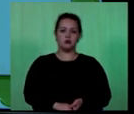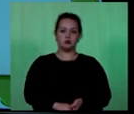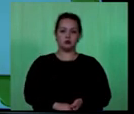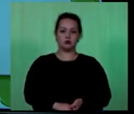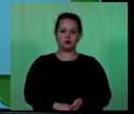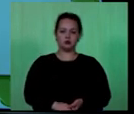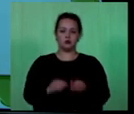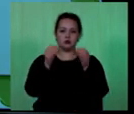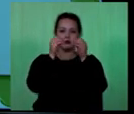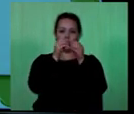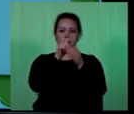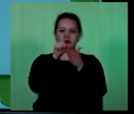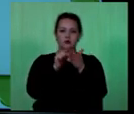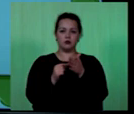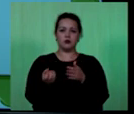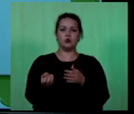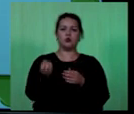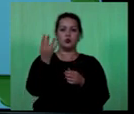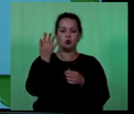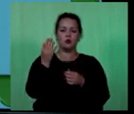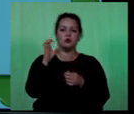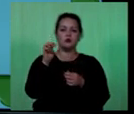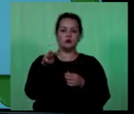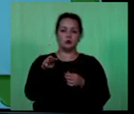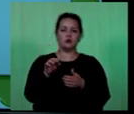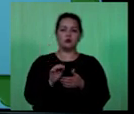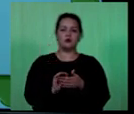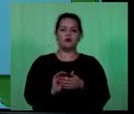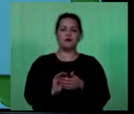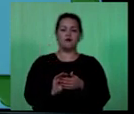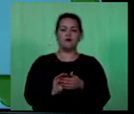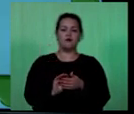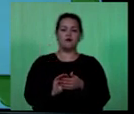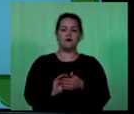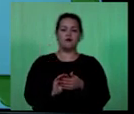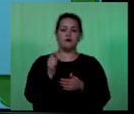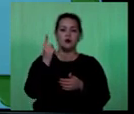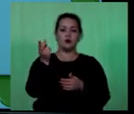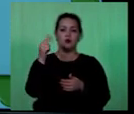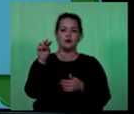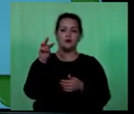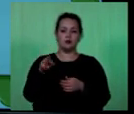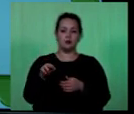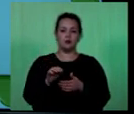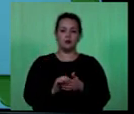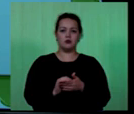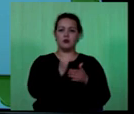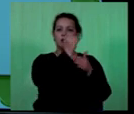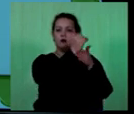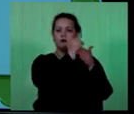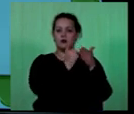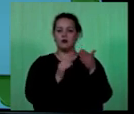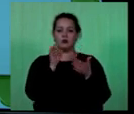10 вопрос сколько сантиметров в одном дециметре вариант ответа